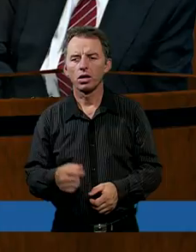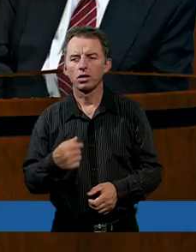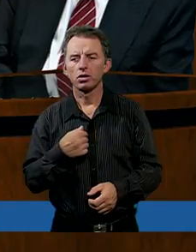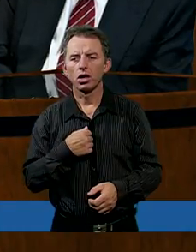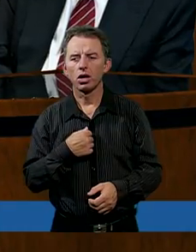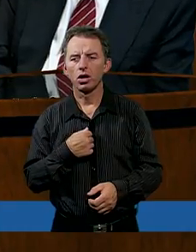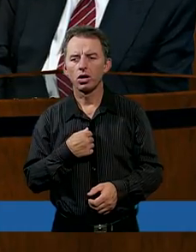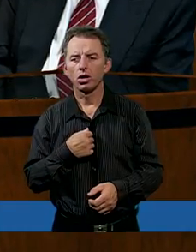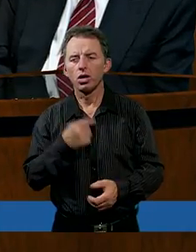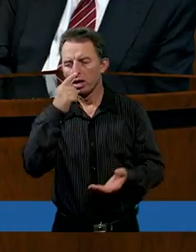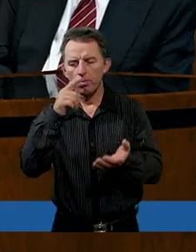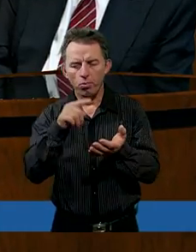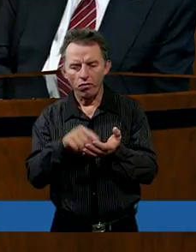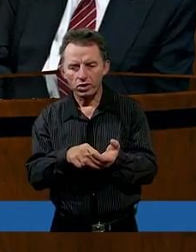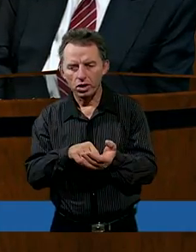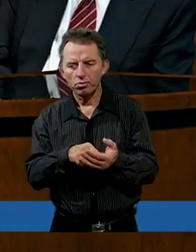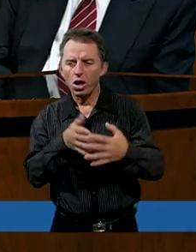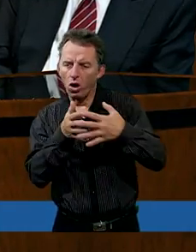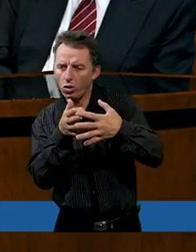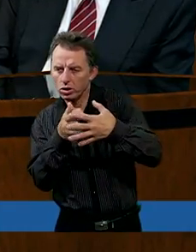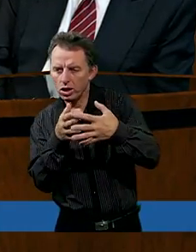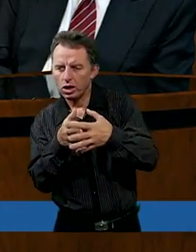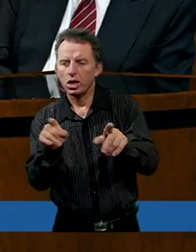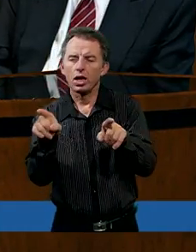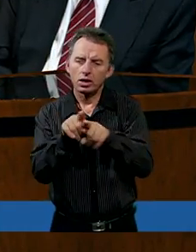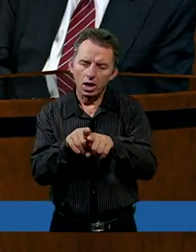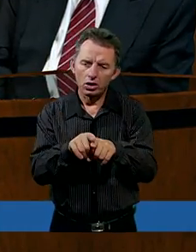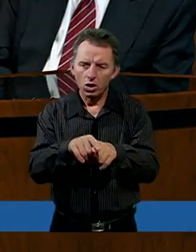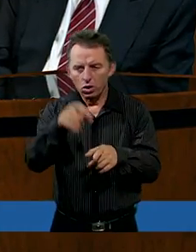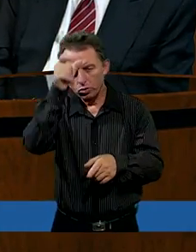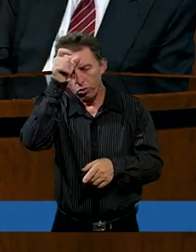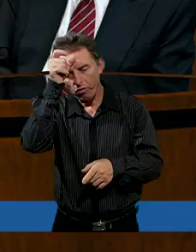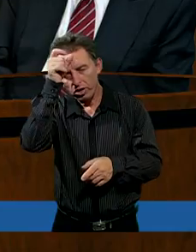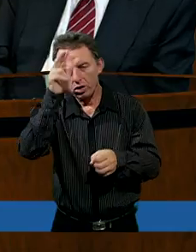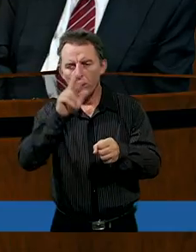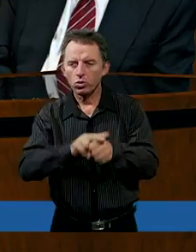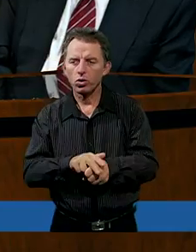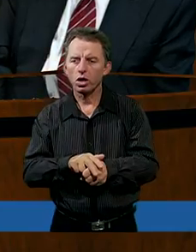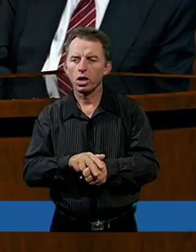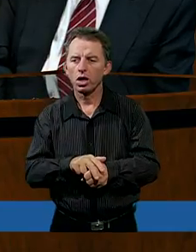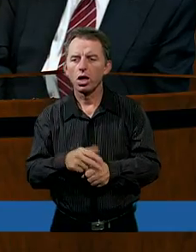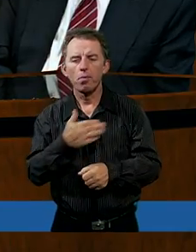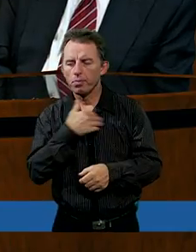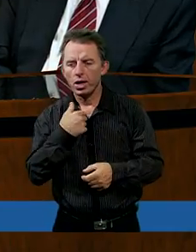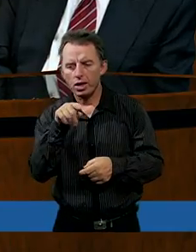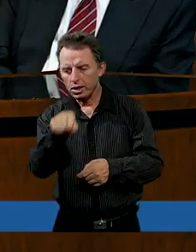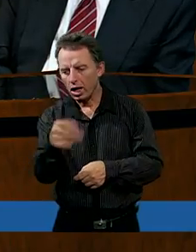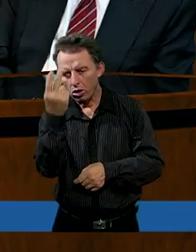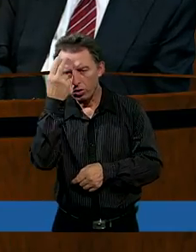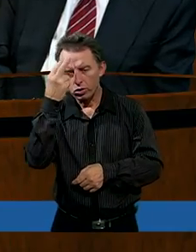że nie powinniśmy oceniać też człowieka, który cierpi, bo my tego nie